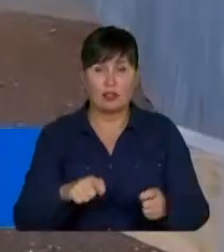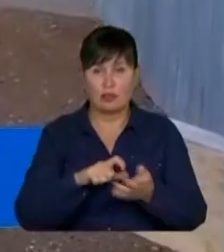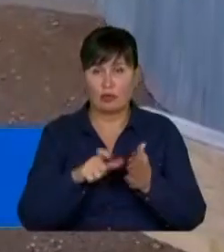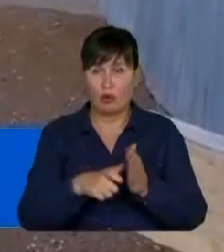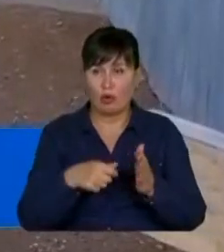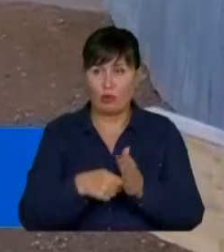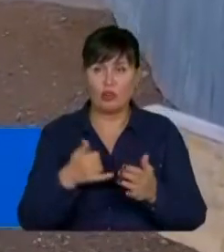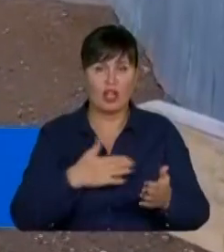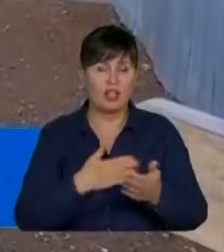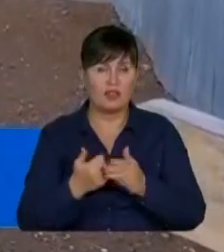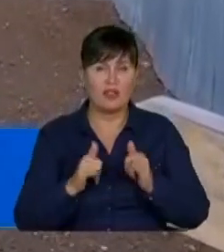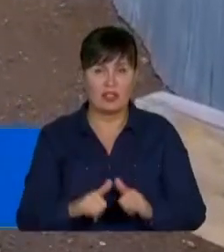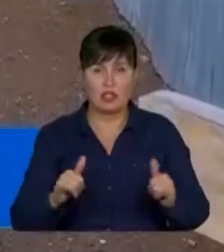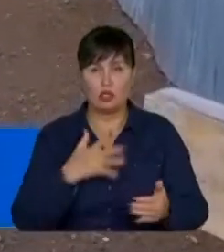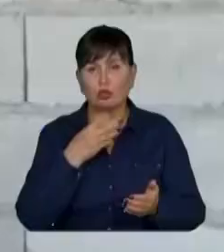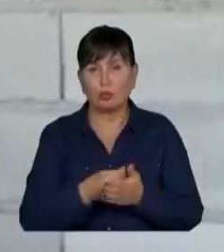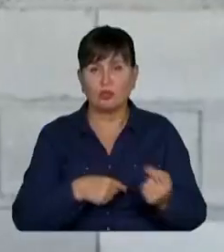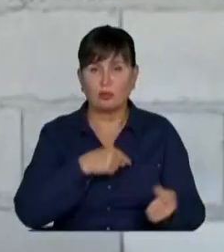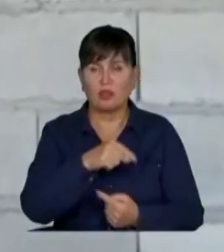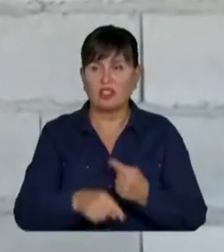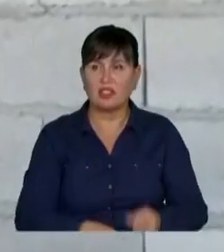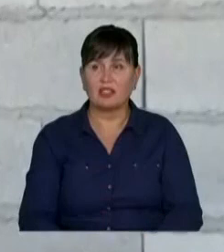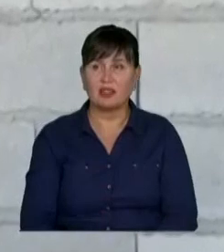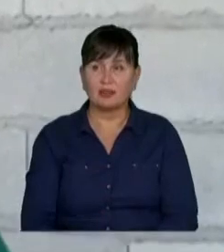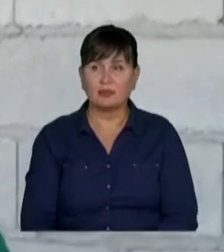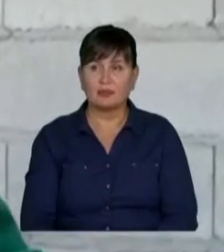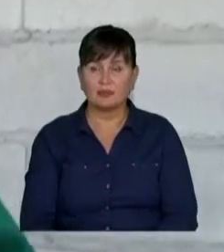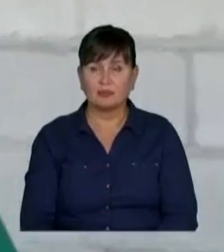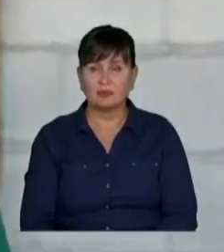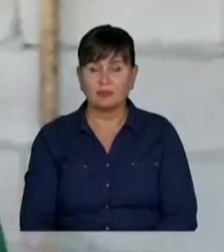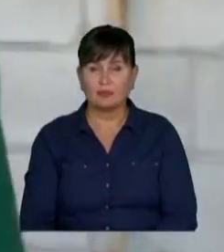площадку и сейчас активно развивает собственный бизнес. 6 миллионов шекетте.